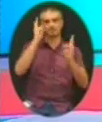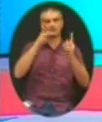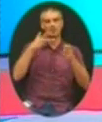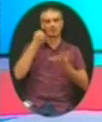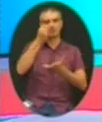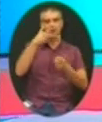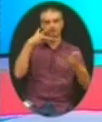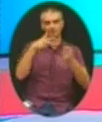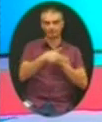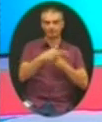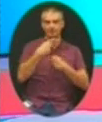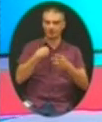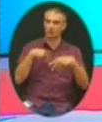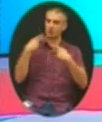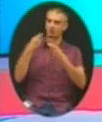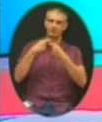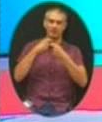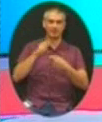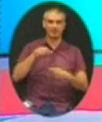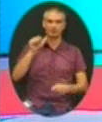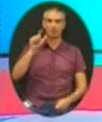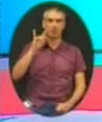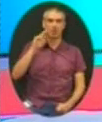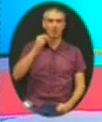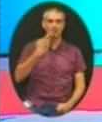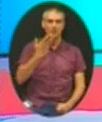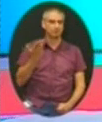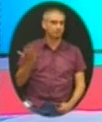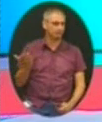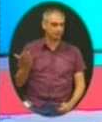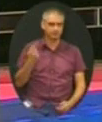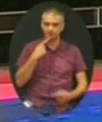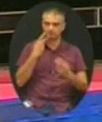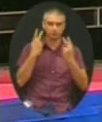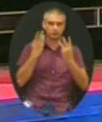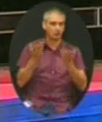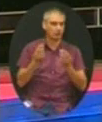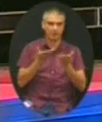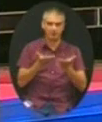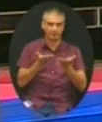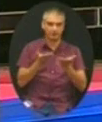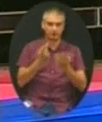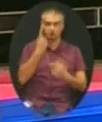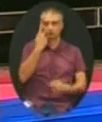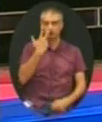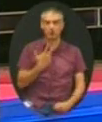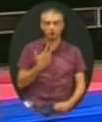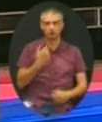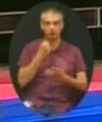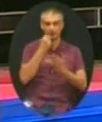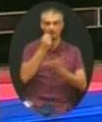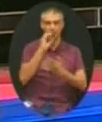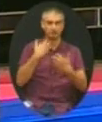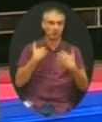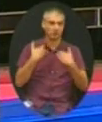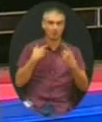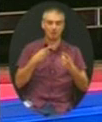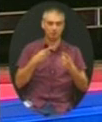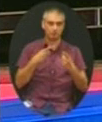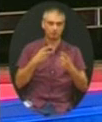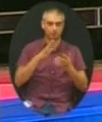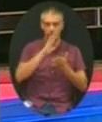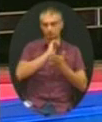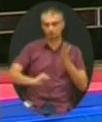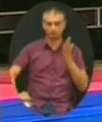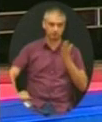עבורו, ואנחנו חוזרים אליך חבר הכנסת אוחנה. בעצם המשמעות של הדבר הזה ששליש מהתקציב של התיאטרון הזה